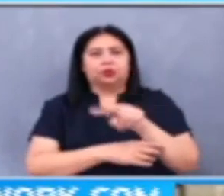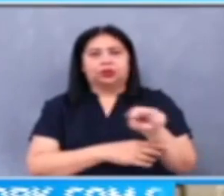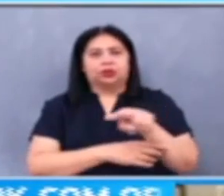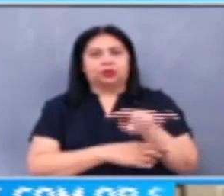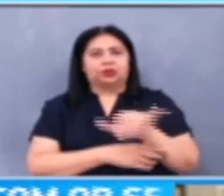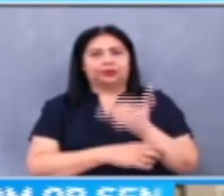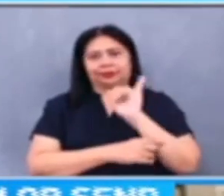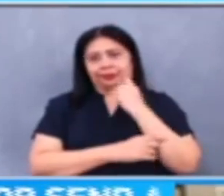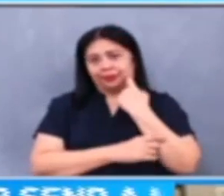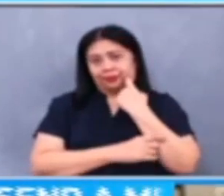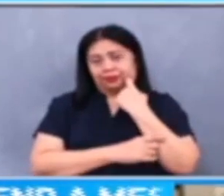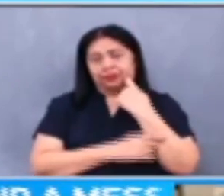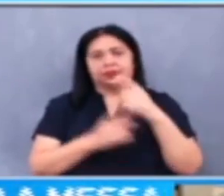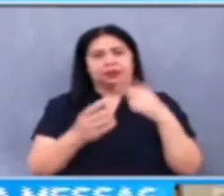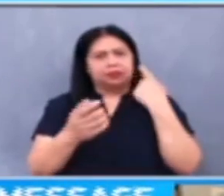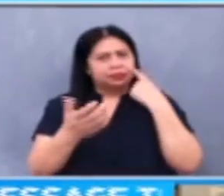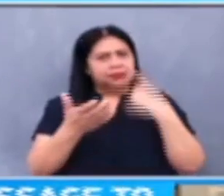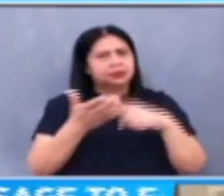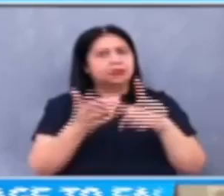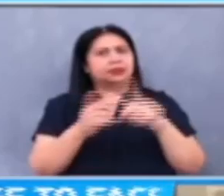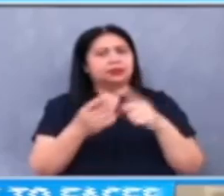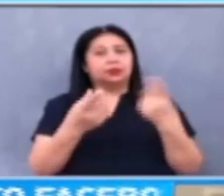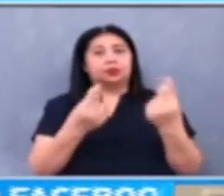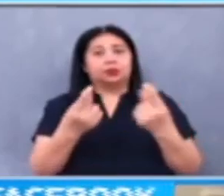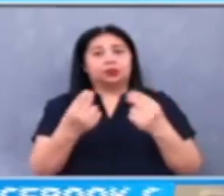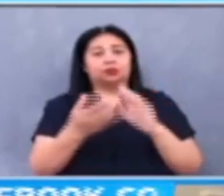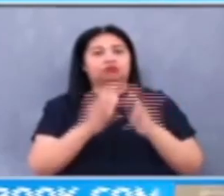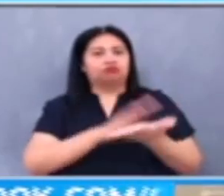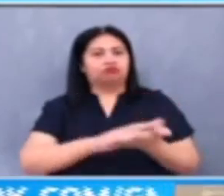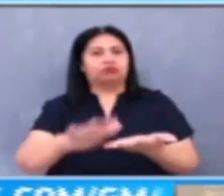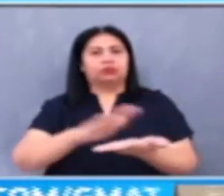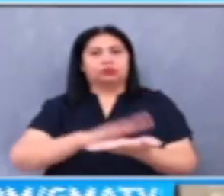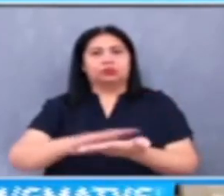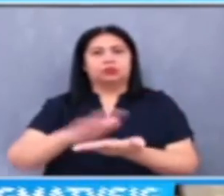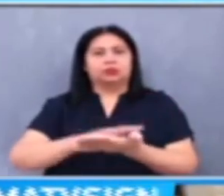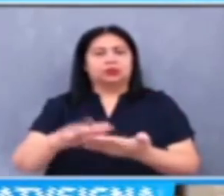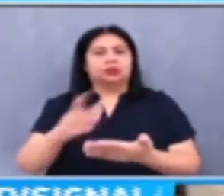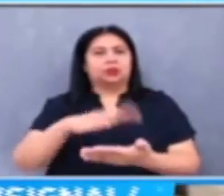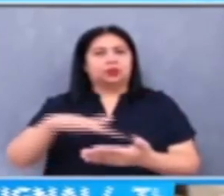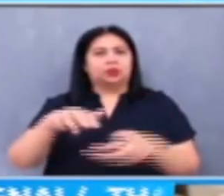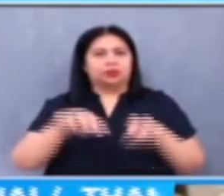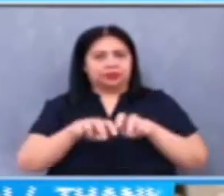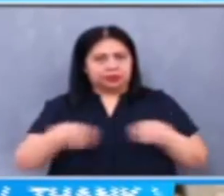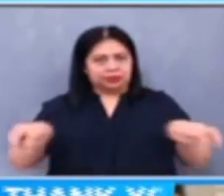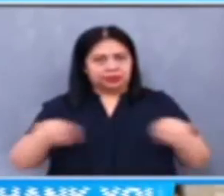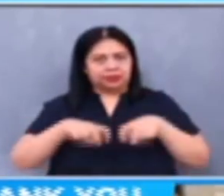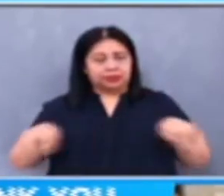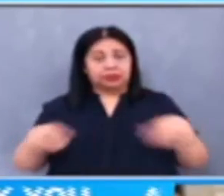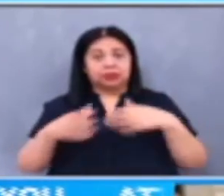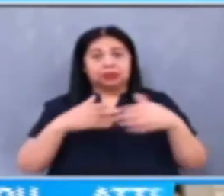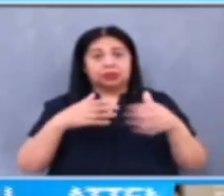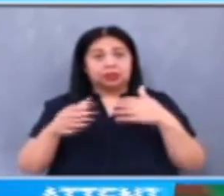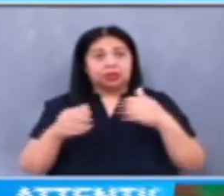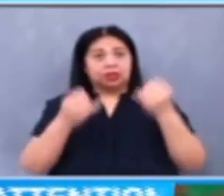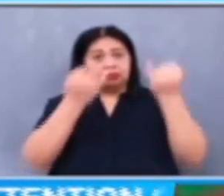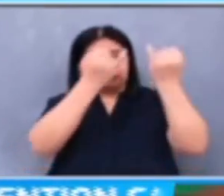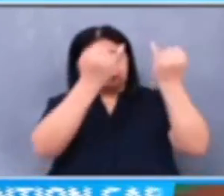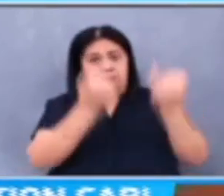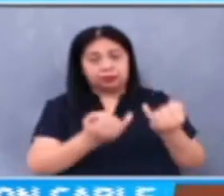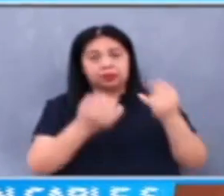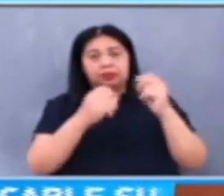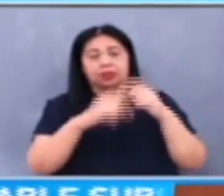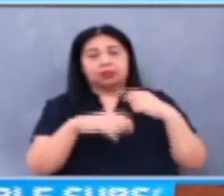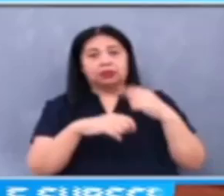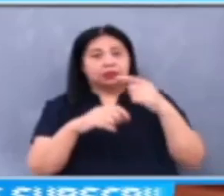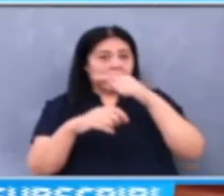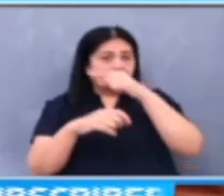Rafi, naabutan naming isasagawa ang disinfection, nililinis ang mga upuan at kahit man yung mga imahen ng mga Nazareno at iba pang mga